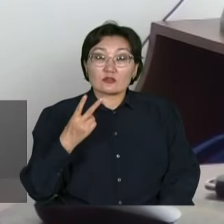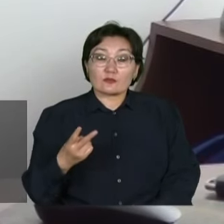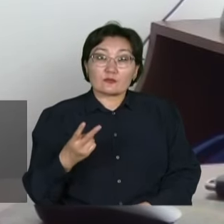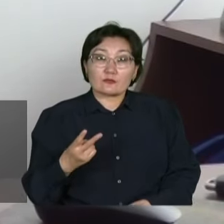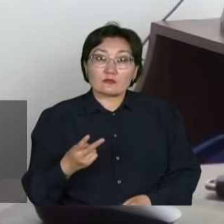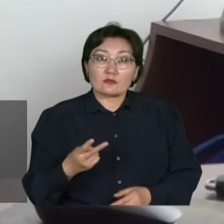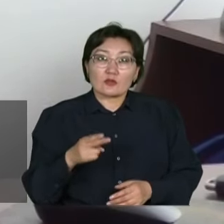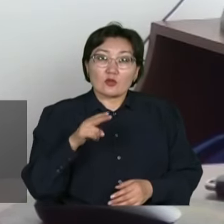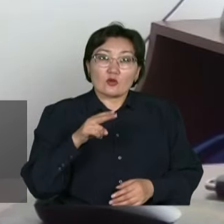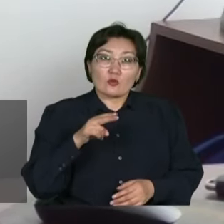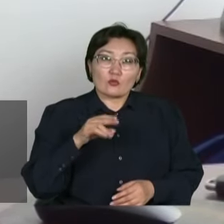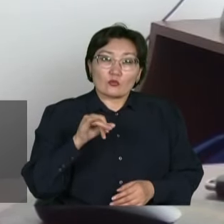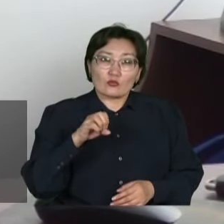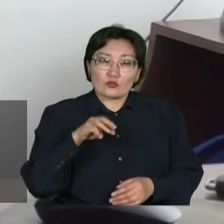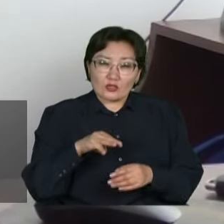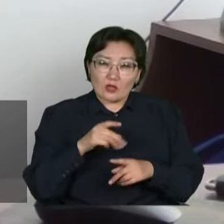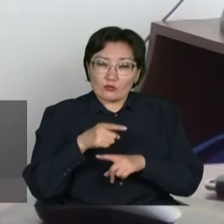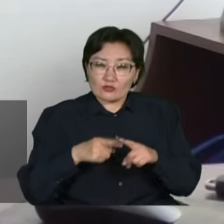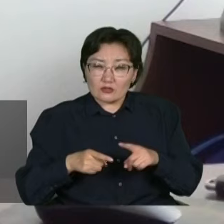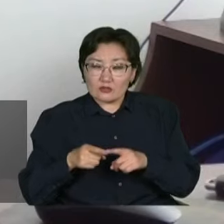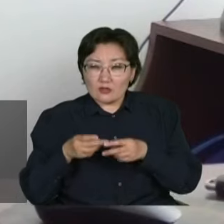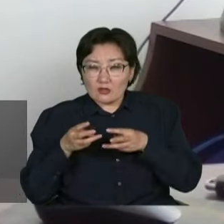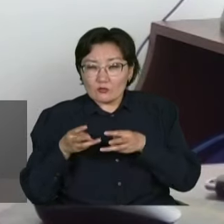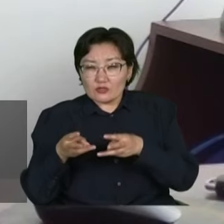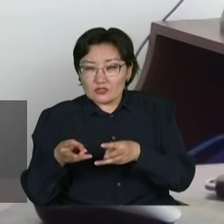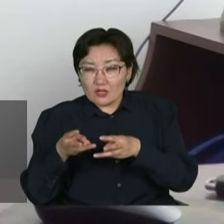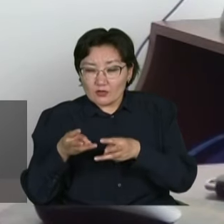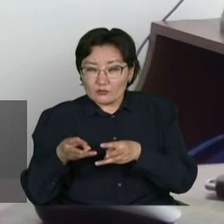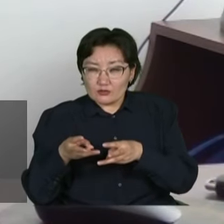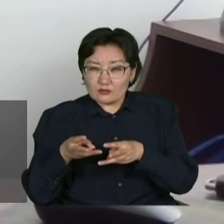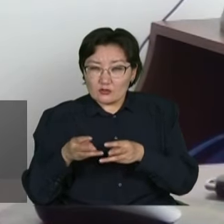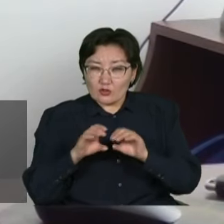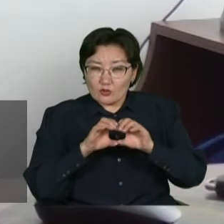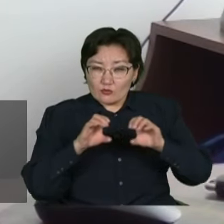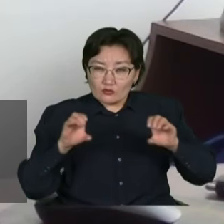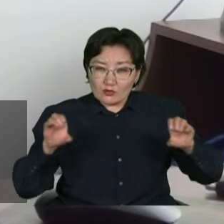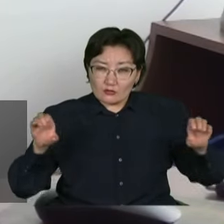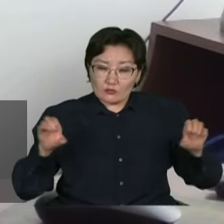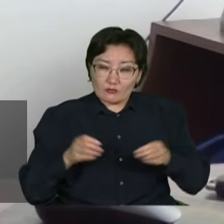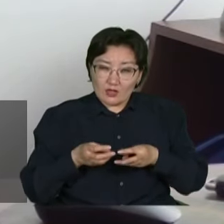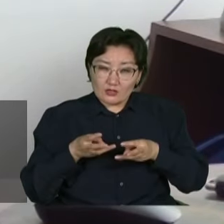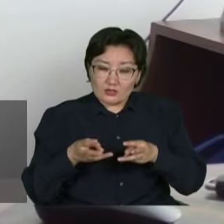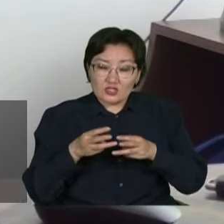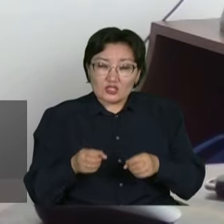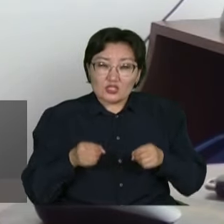бар, 7 портқа бөлінген. Оның ғана ағып келетін, шахтадан судан ағып келетін трубамен ағып келеді. Жаңағы